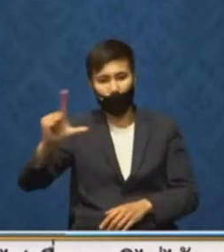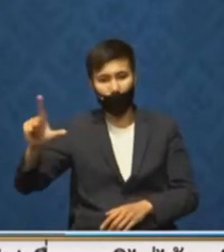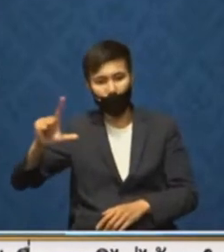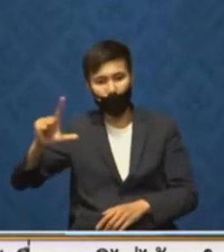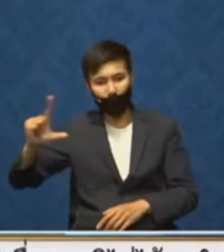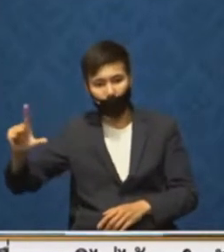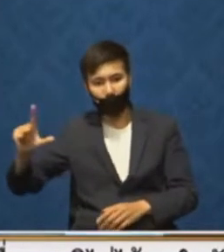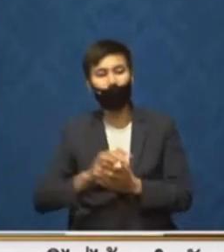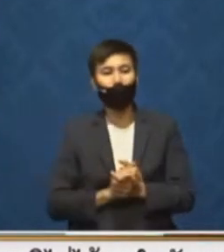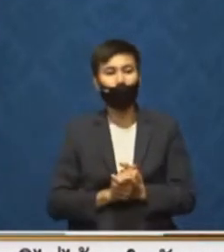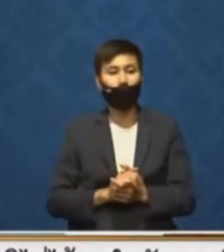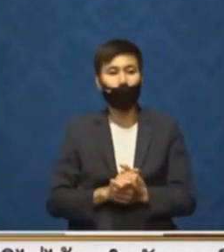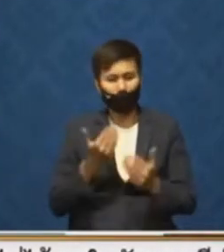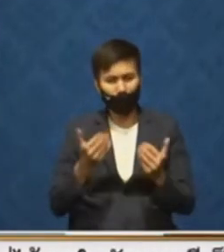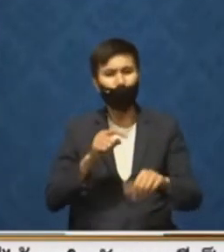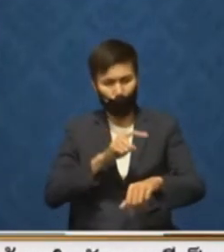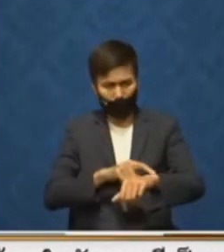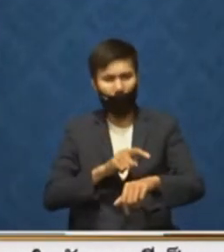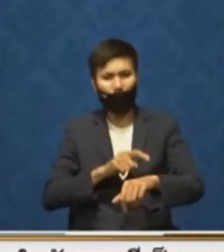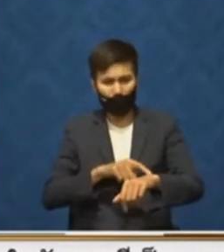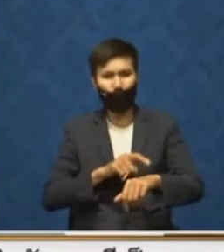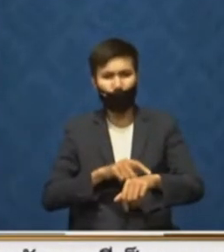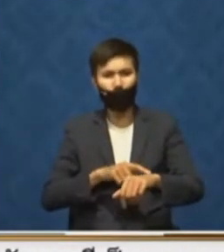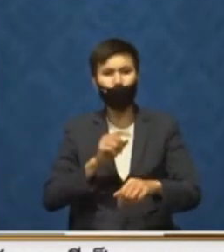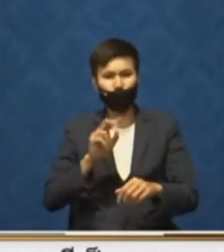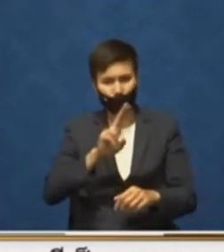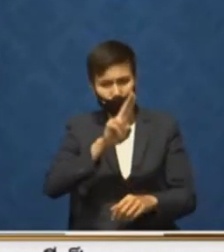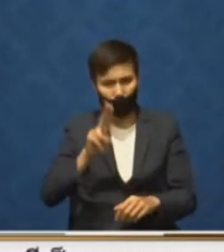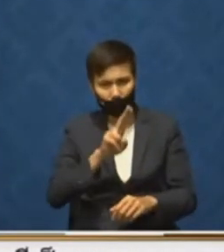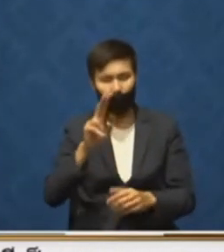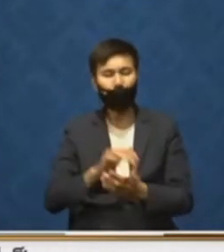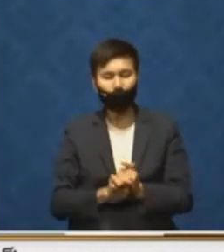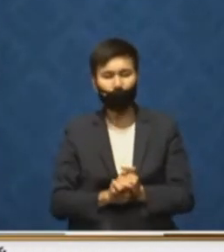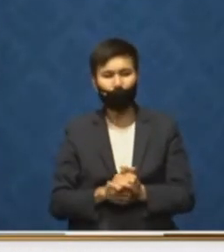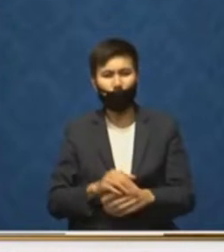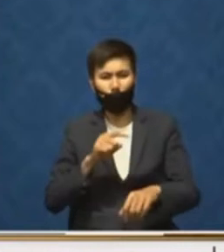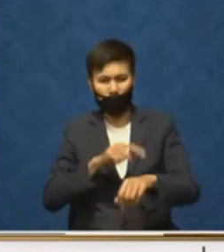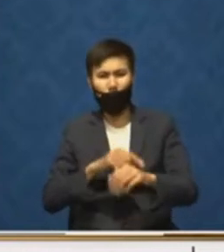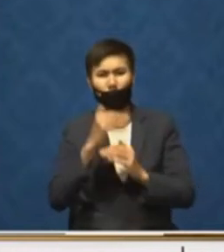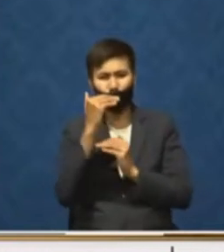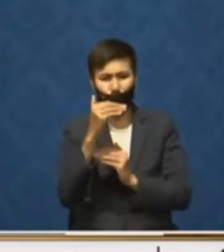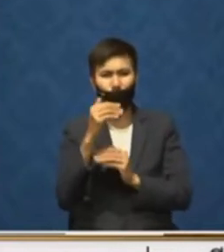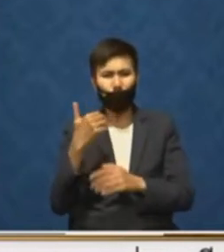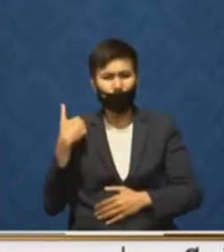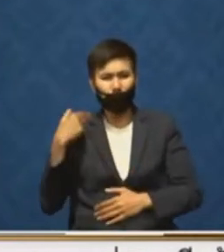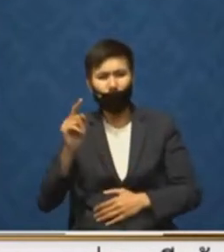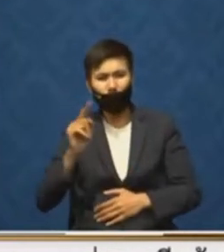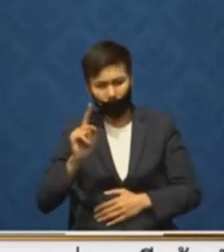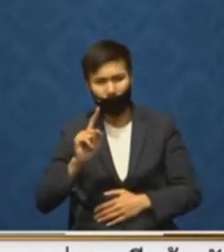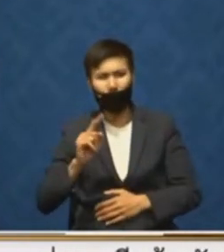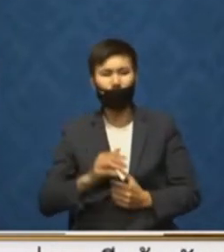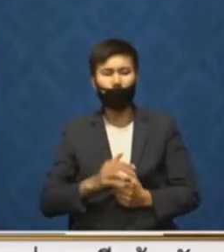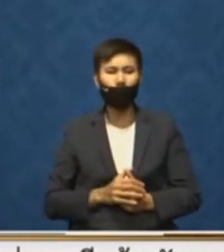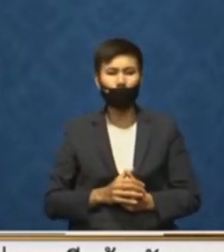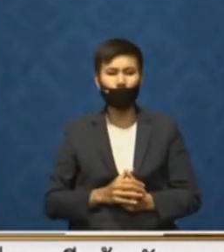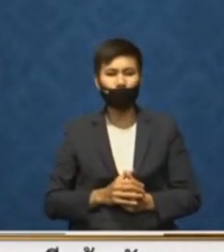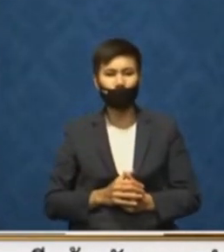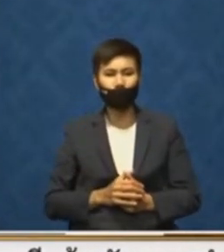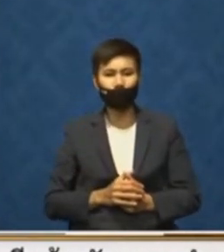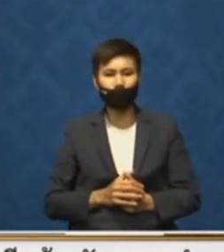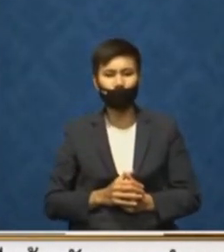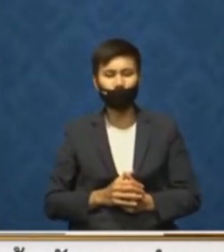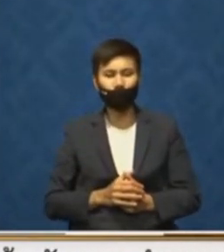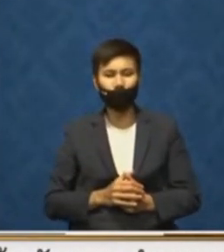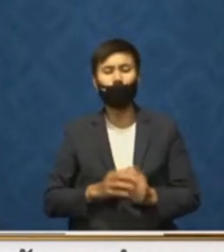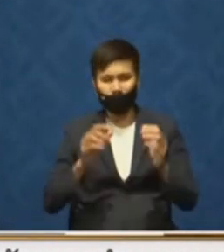ต้องใช้เวลาพร้อมควรเหมือนกันนะจักมาตรการที่เราให้เขาไม่ได้มากนักนะครับไปเอาเราได้แต่เพียงในเรื่องของเออเลิกมาการ